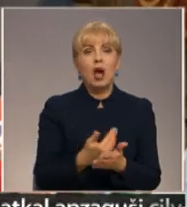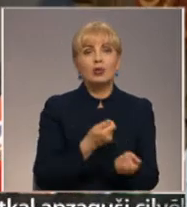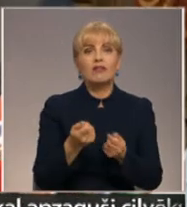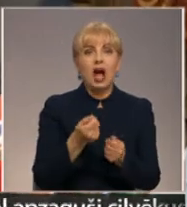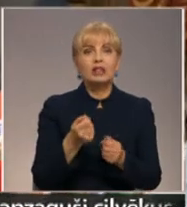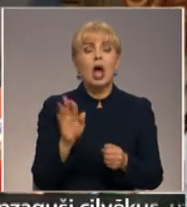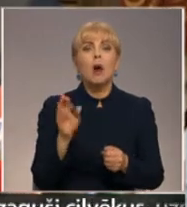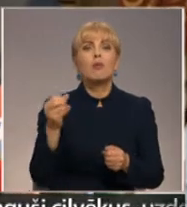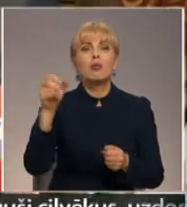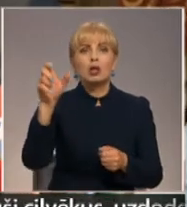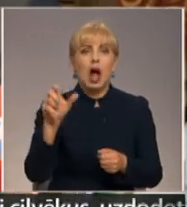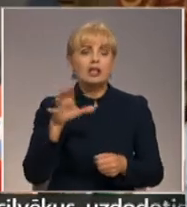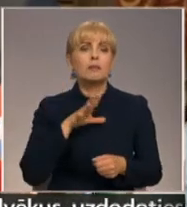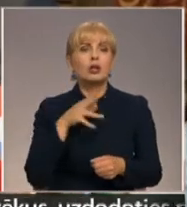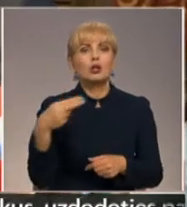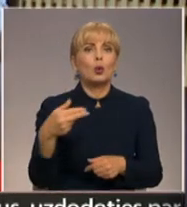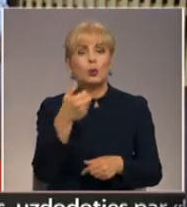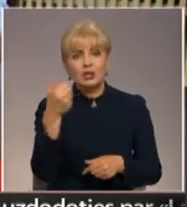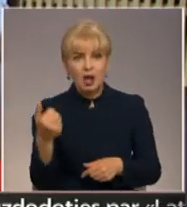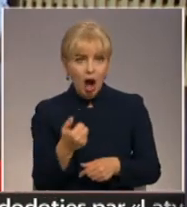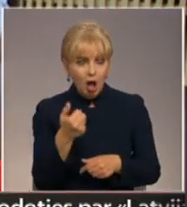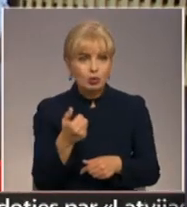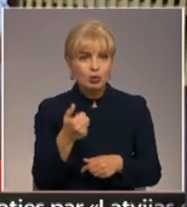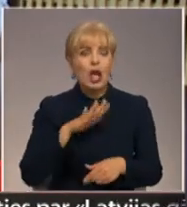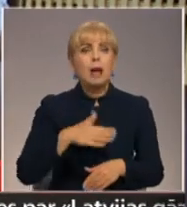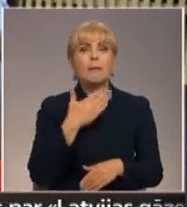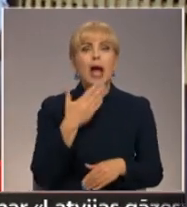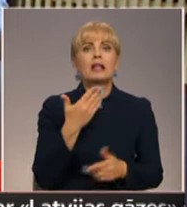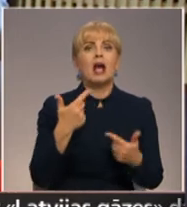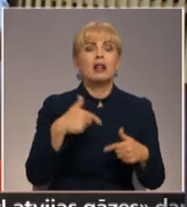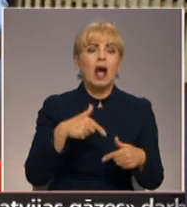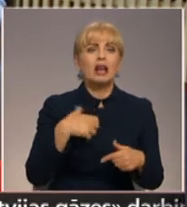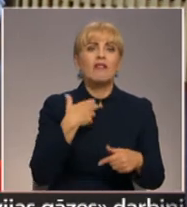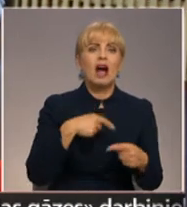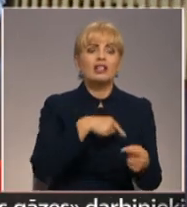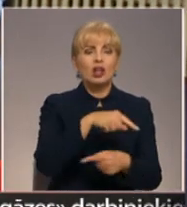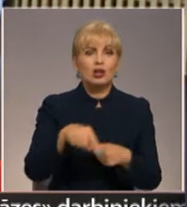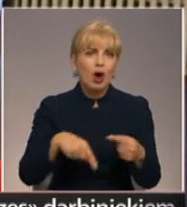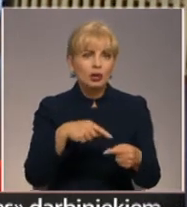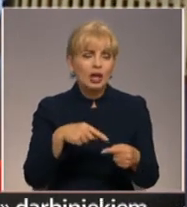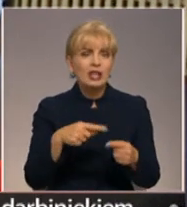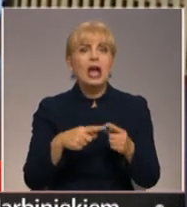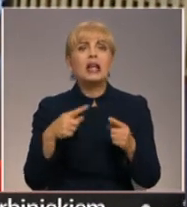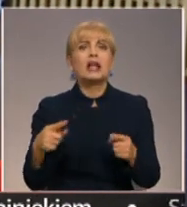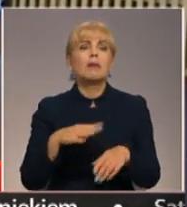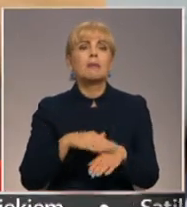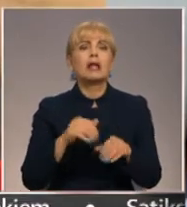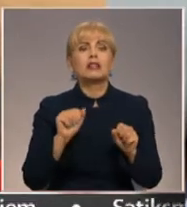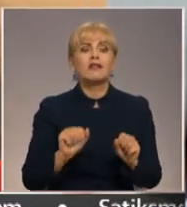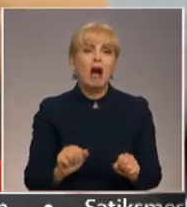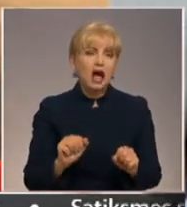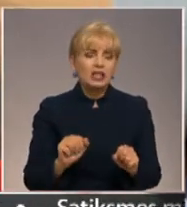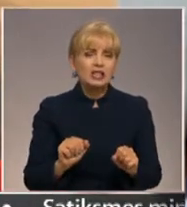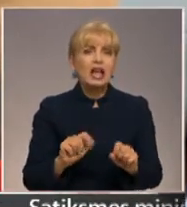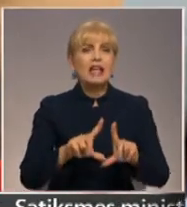Viesturs Burkāns amatā bijis 20 gadus, bet pēdējā laikā aktuāls ir rotācijas un terminētu pilnvaru princips iestādēs. Turklāt ar